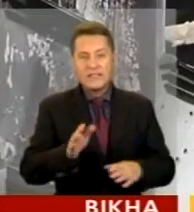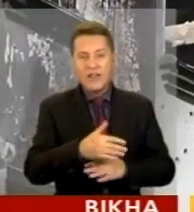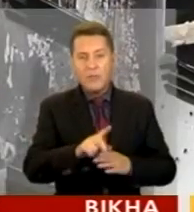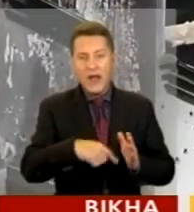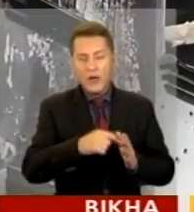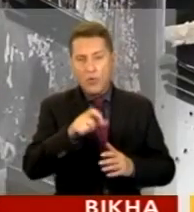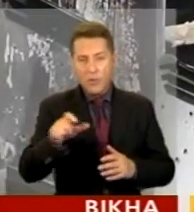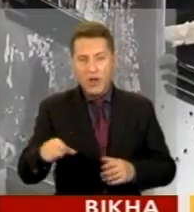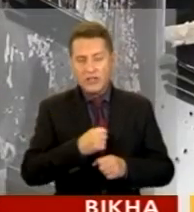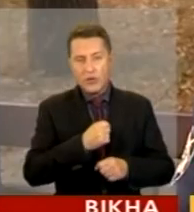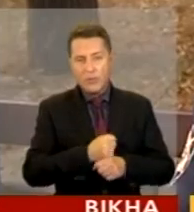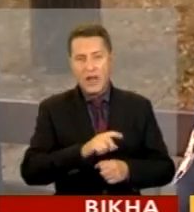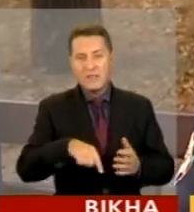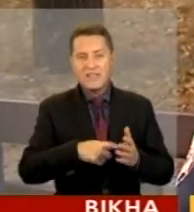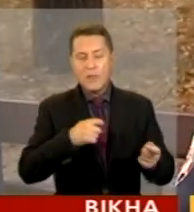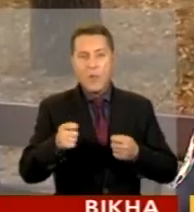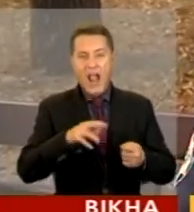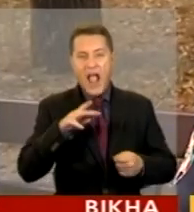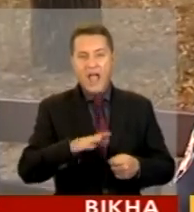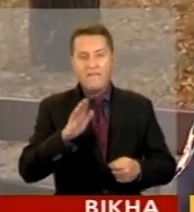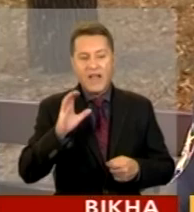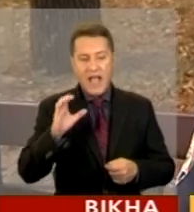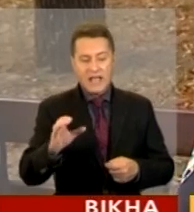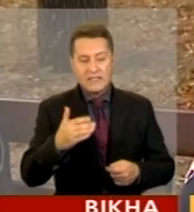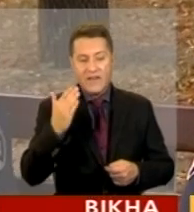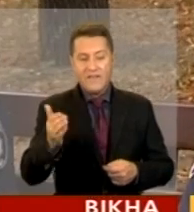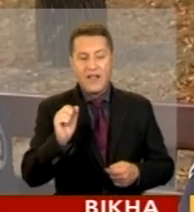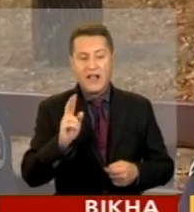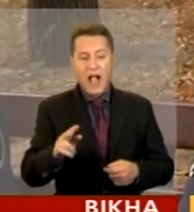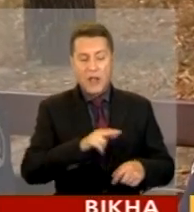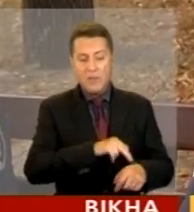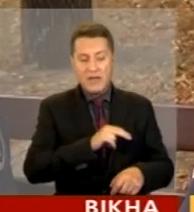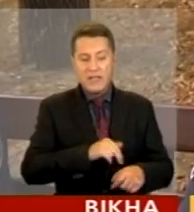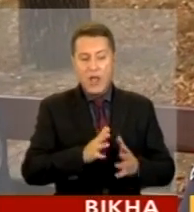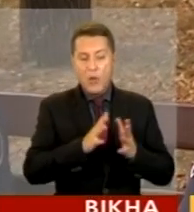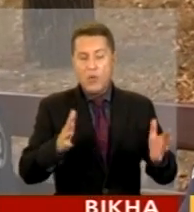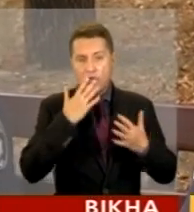міським управлінням МВС. А ви, як міліціонери, стали більше любити Україну зараз?